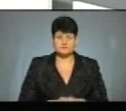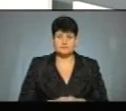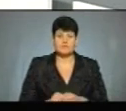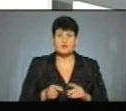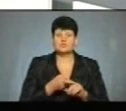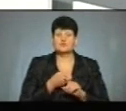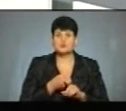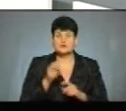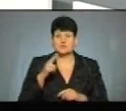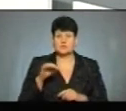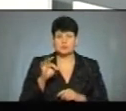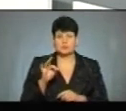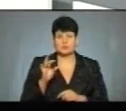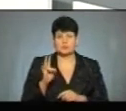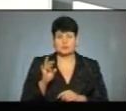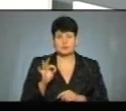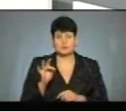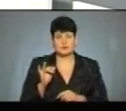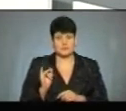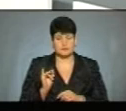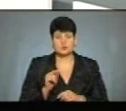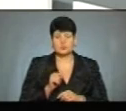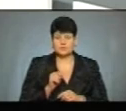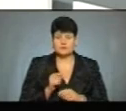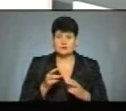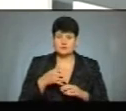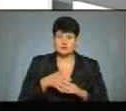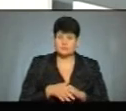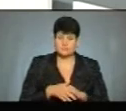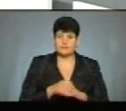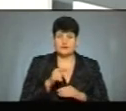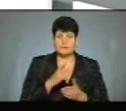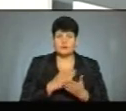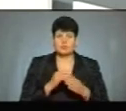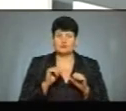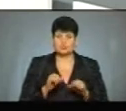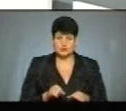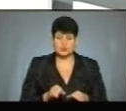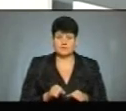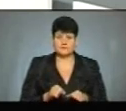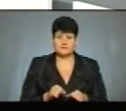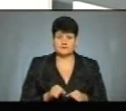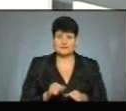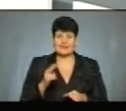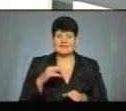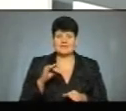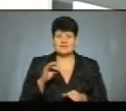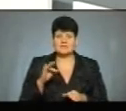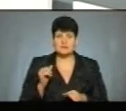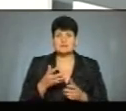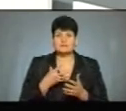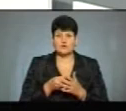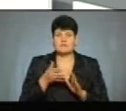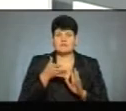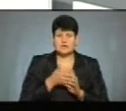Стосовно донорів, ну, розумієте, донори мають можливість диверсифікувати свої витрати.